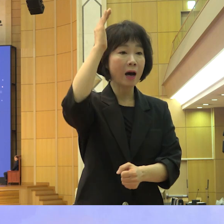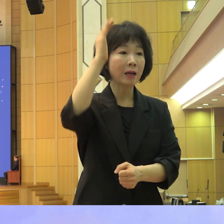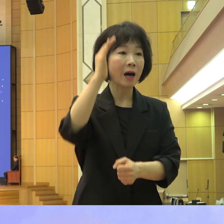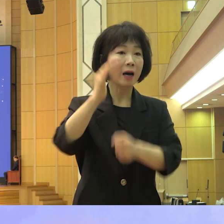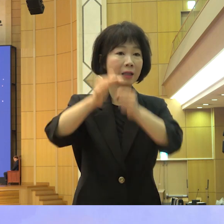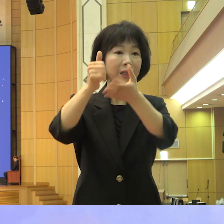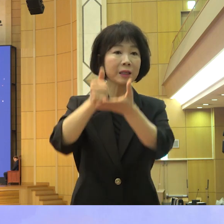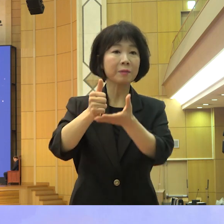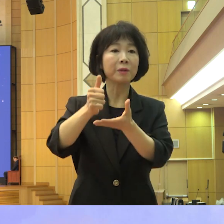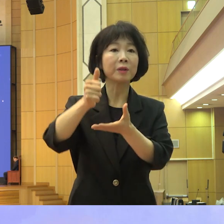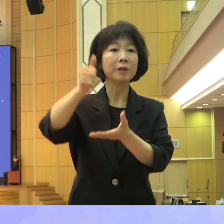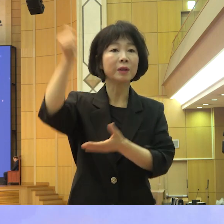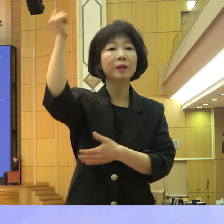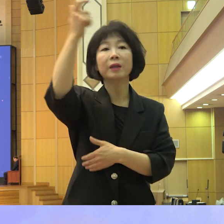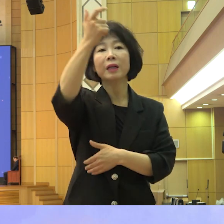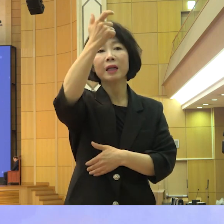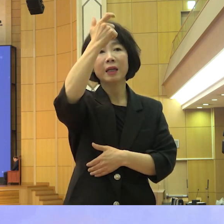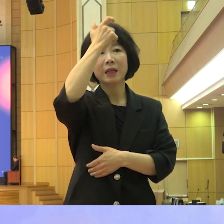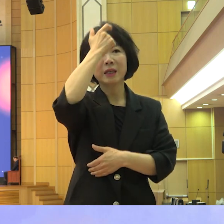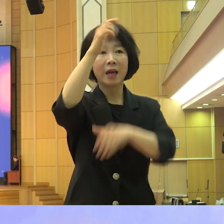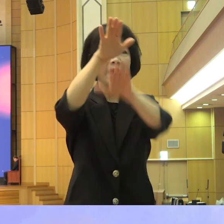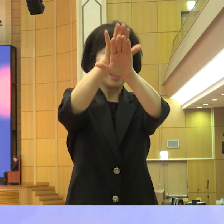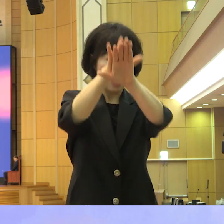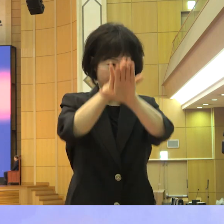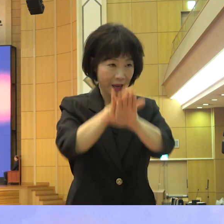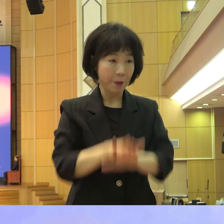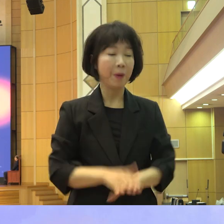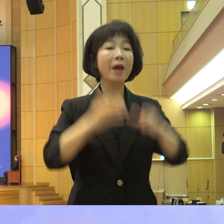나는 하나님을